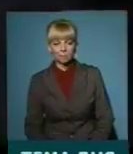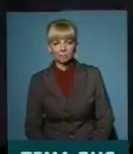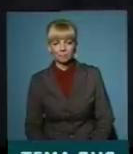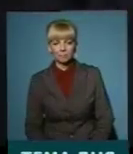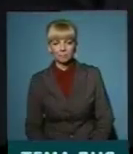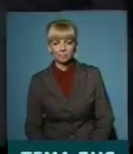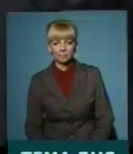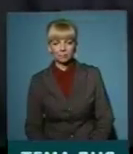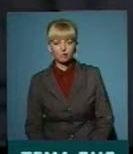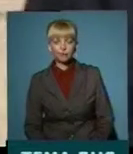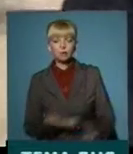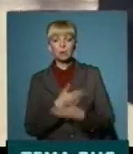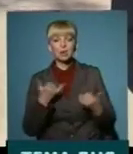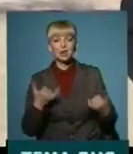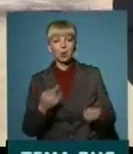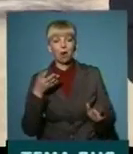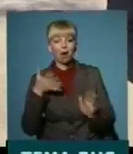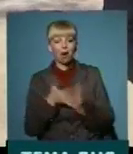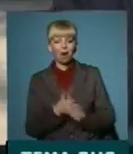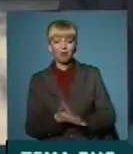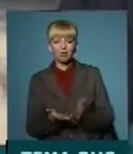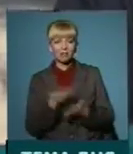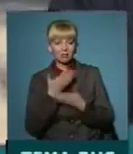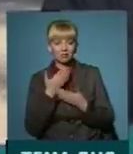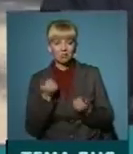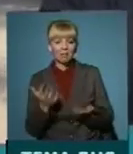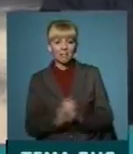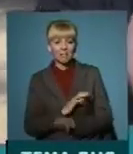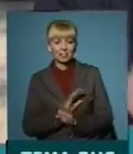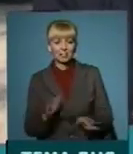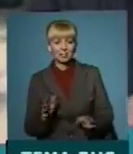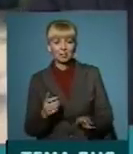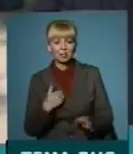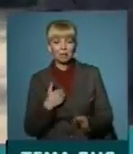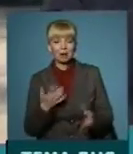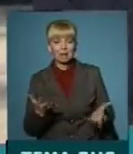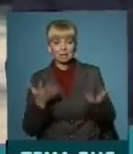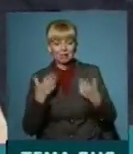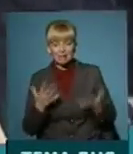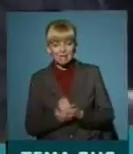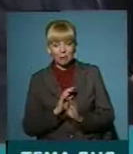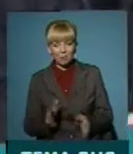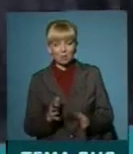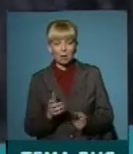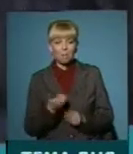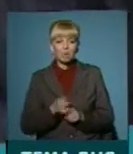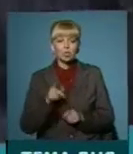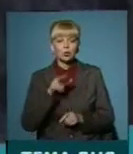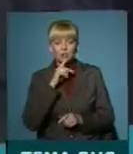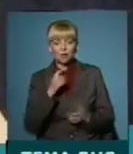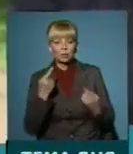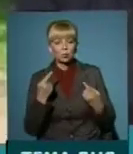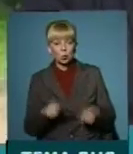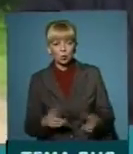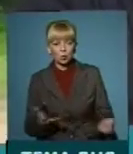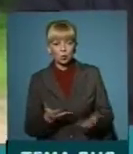Тобто, ми сьогодні радіації не набрали? Ну, не знайшли, але ми не набралися її більше, ніж, наприклад, в Чернівцях, чи ще в якомусь